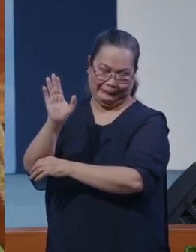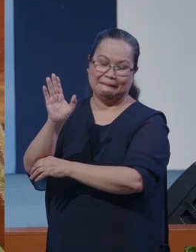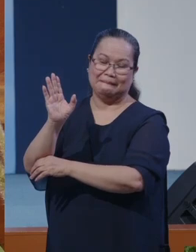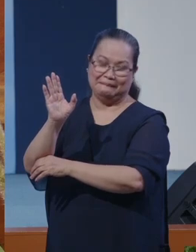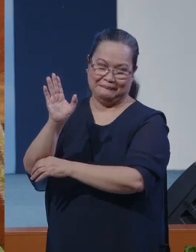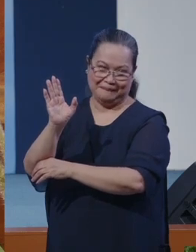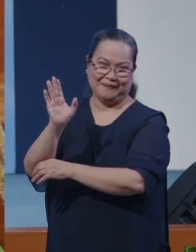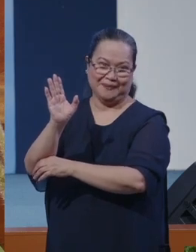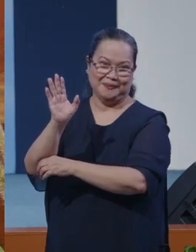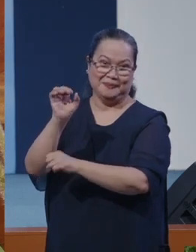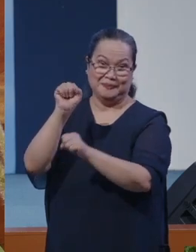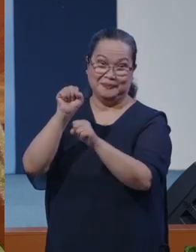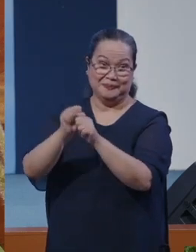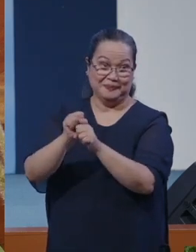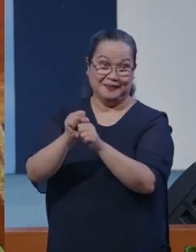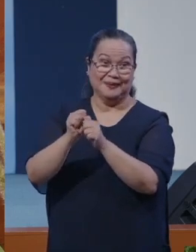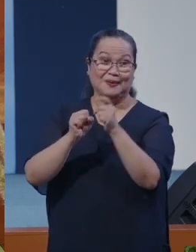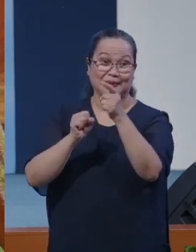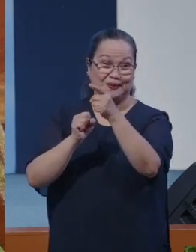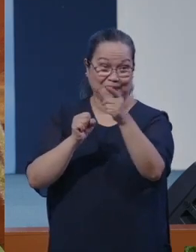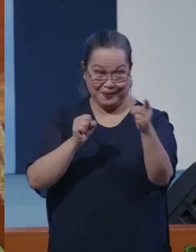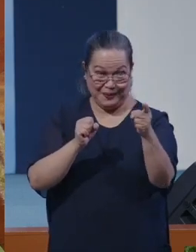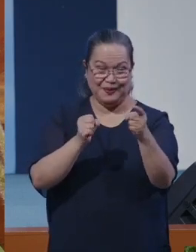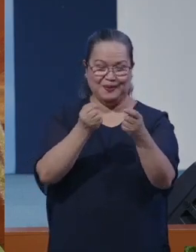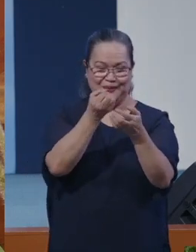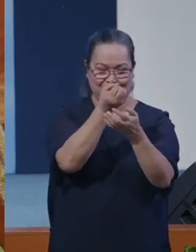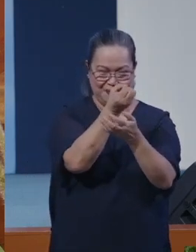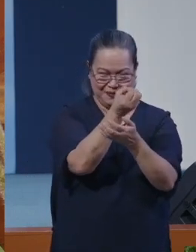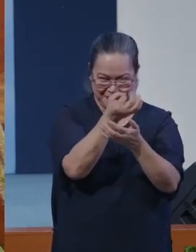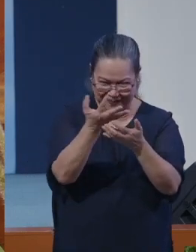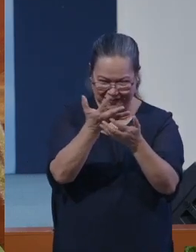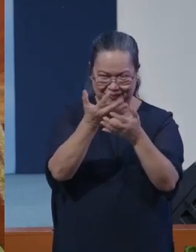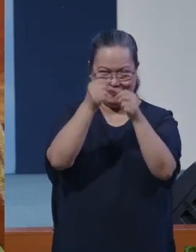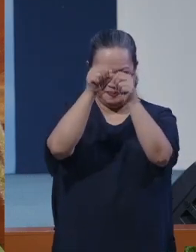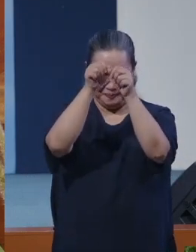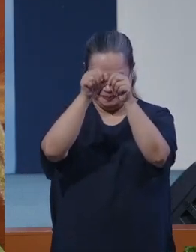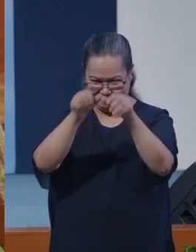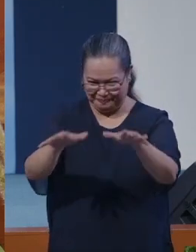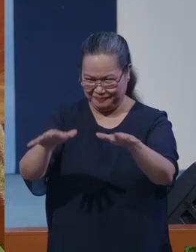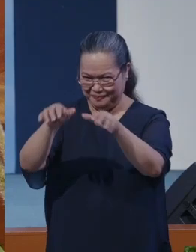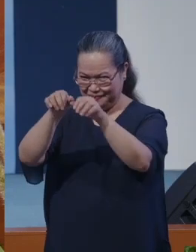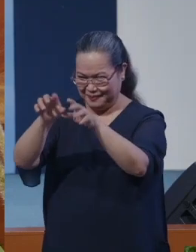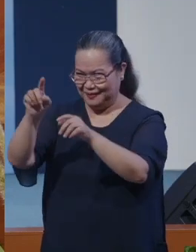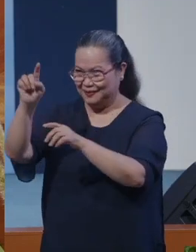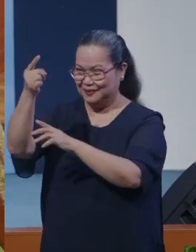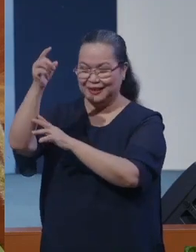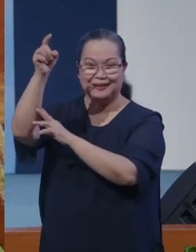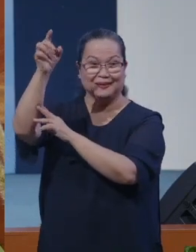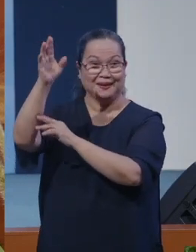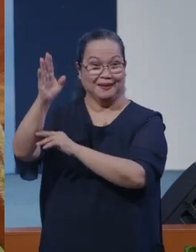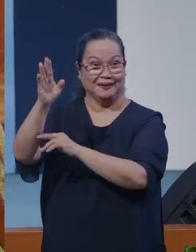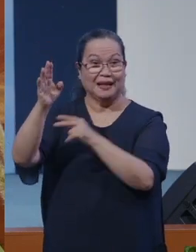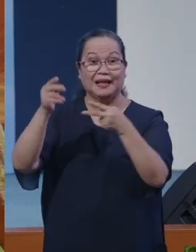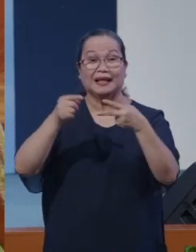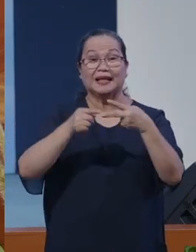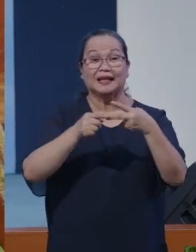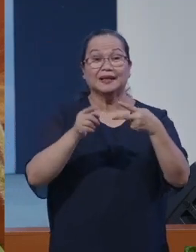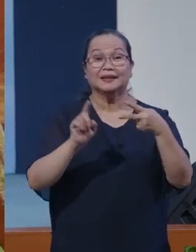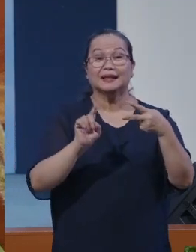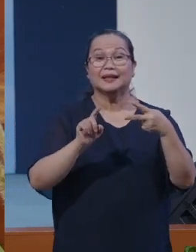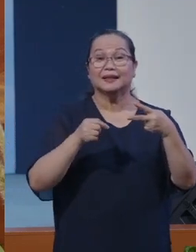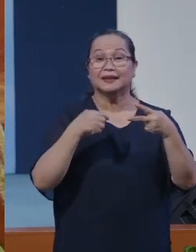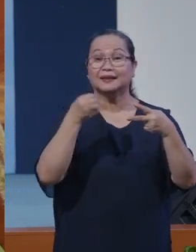So, bilangin ang Kanyang biyaya, tas ibigay ang una sa Panginoon. Anong next?